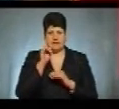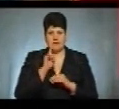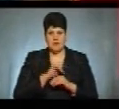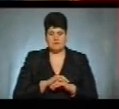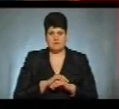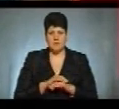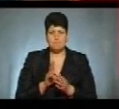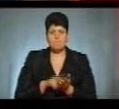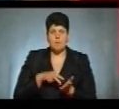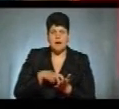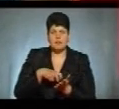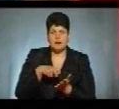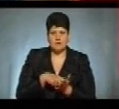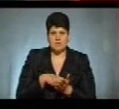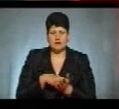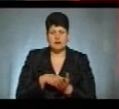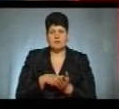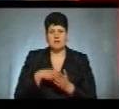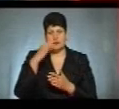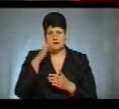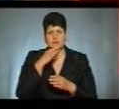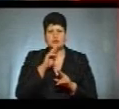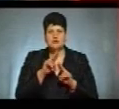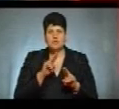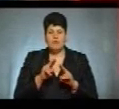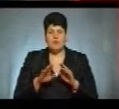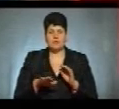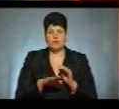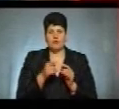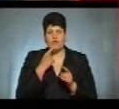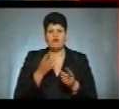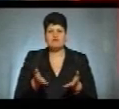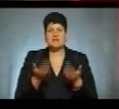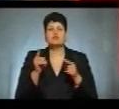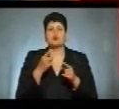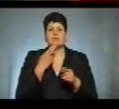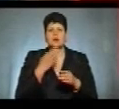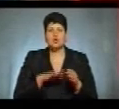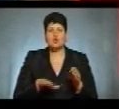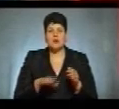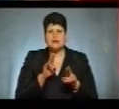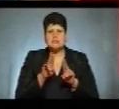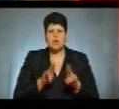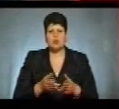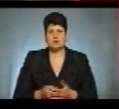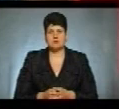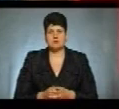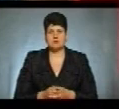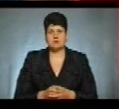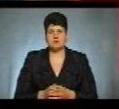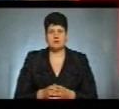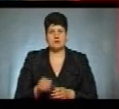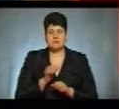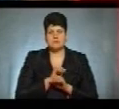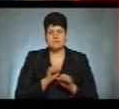на коліна перед татом, почали цілувати ноги. Тату каже, встаньте, що ви мені ноги цілуєте? Не смійте того